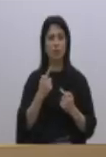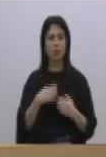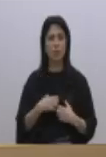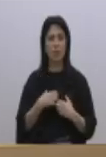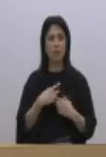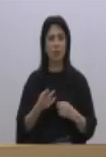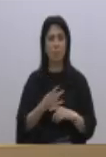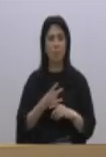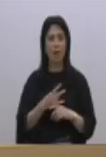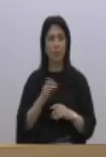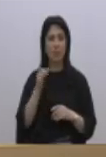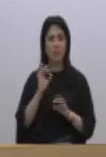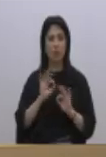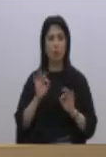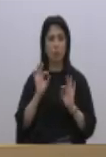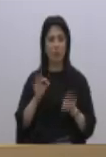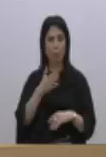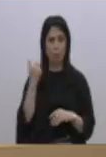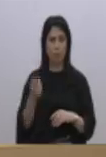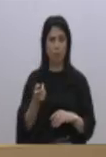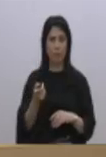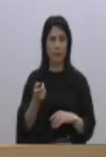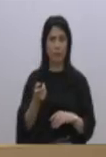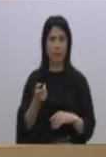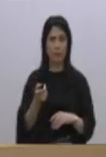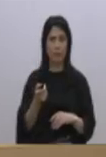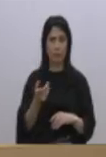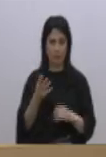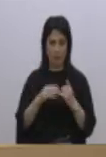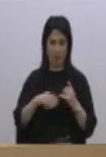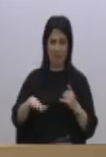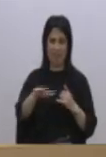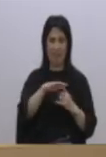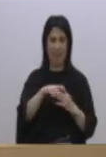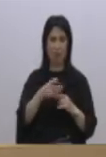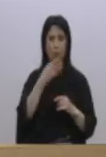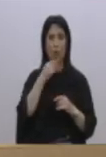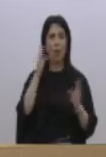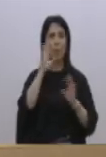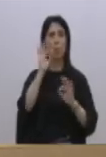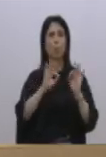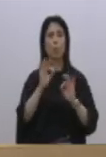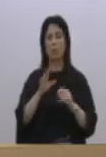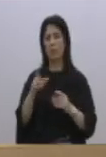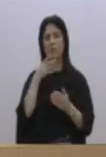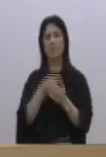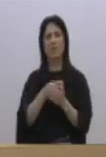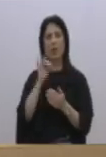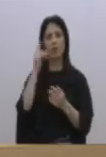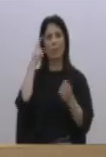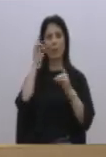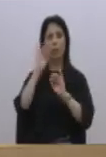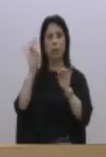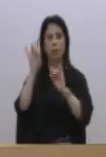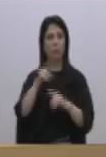აღვირახსნილი მავნებლობა ქართული სახელმწიფოს წინააღმდეგ, რომ ვიქეცით ტერიტორია, რომელსაც ლამაზი ბუნება აქვს, არაჩვეულებრივი კულტურული მემკვიდრეობა